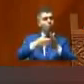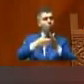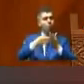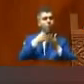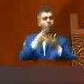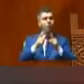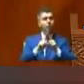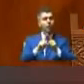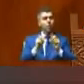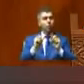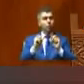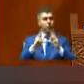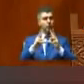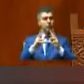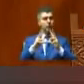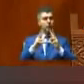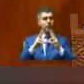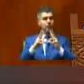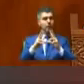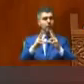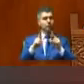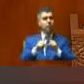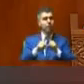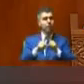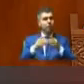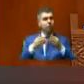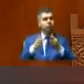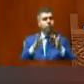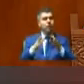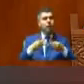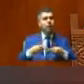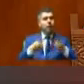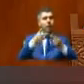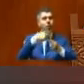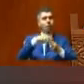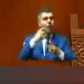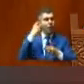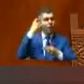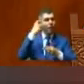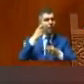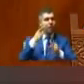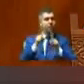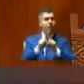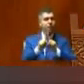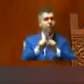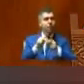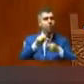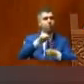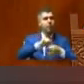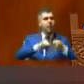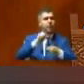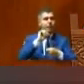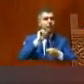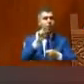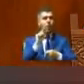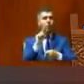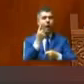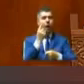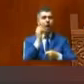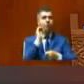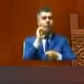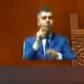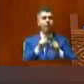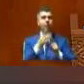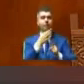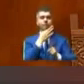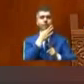التي تسمح لنا، يعني واحد لافن التي تسمح لنا بالتفكير في تغيير نظام الصرف باش يكون